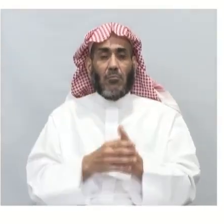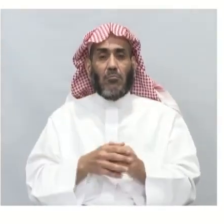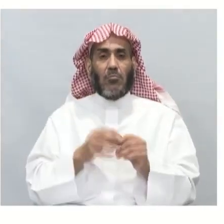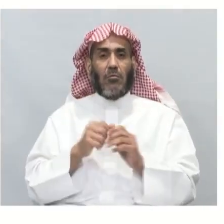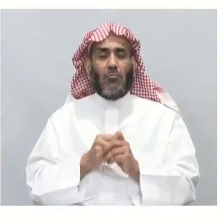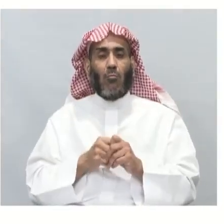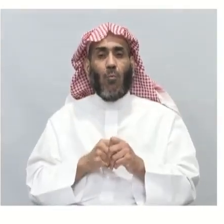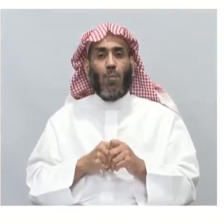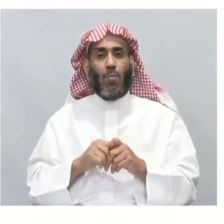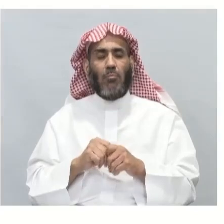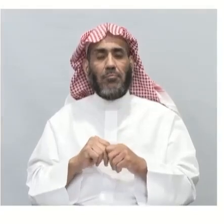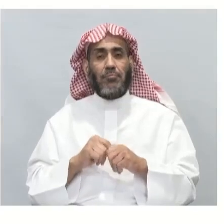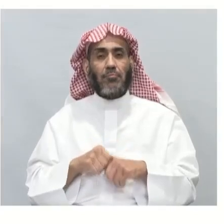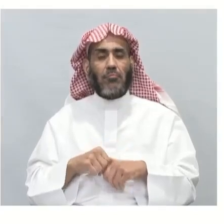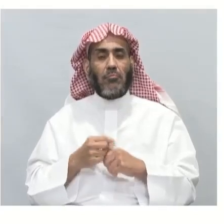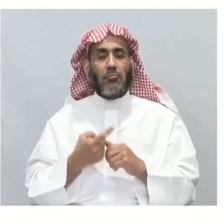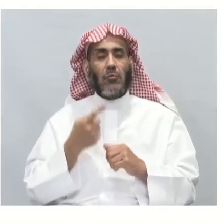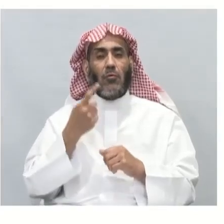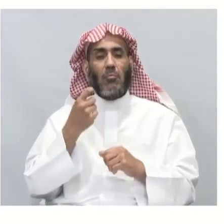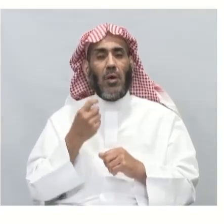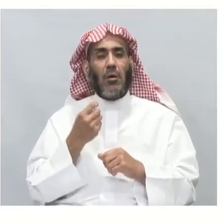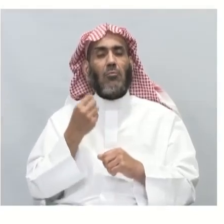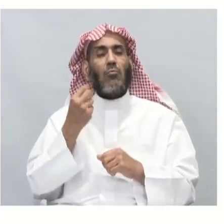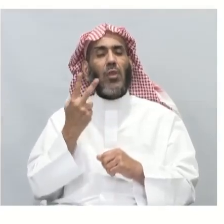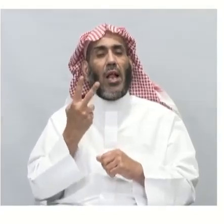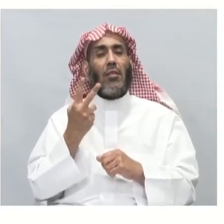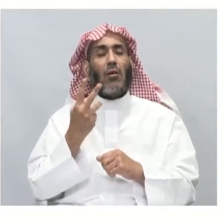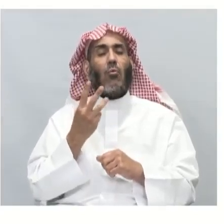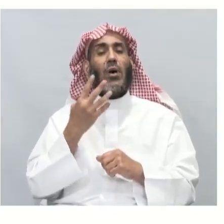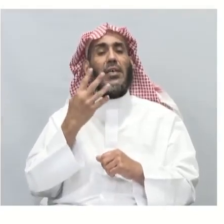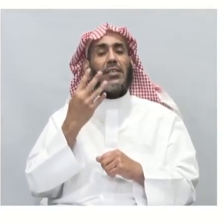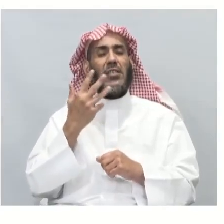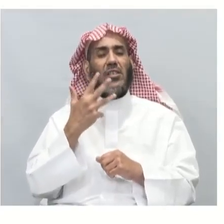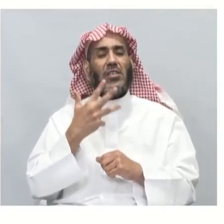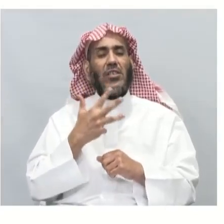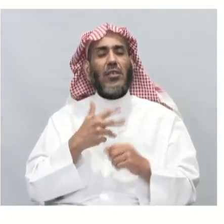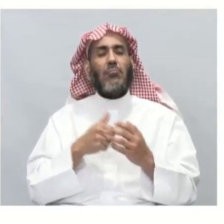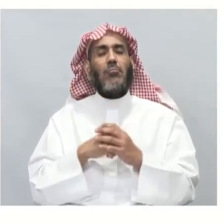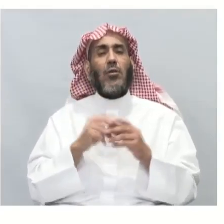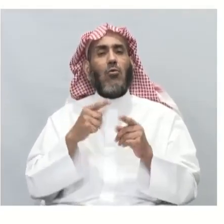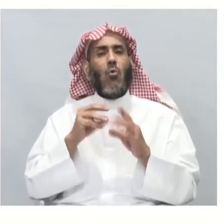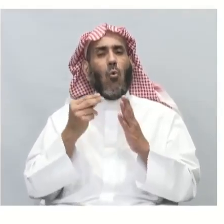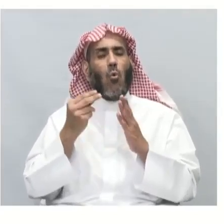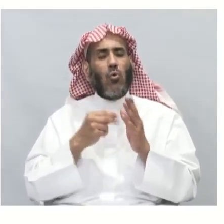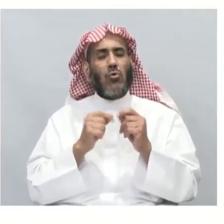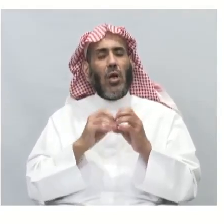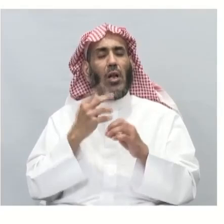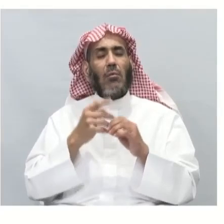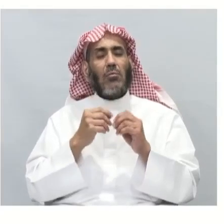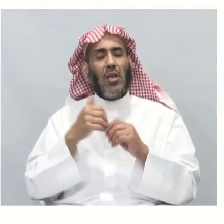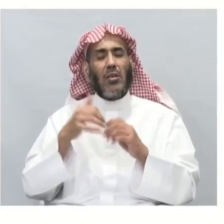الصفحه ال3 بعد الم السؤال الخامس ماذا يقول يقول اذكر بعض